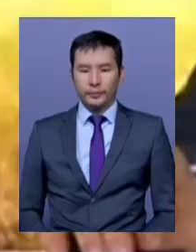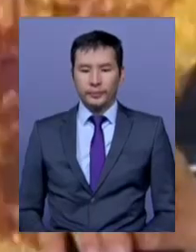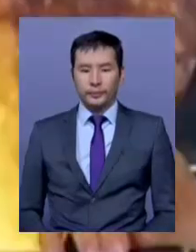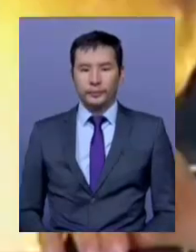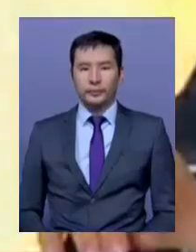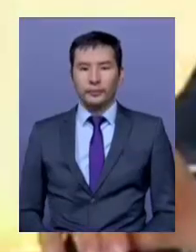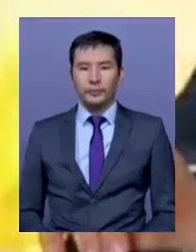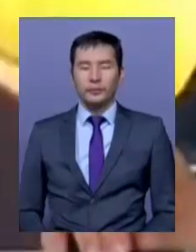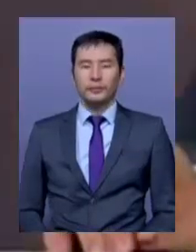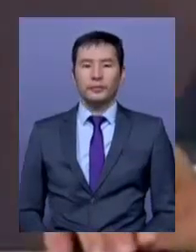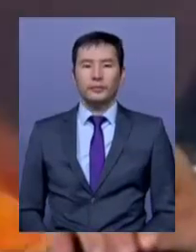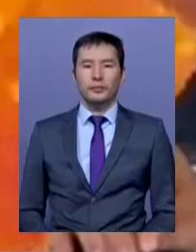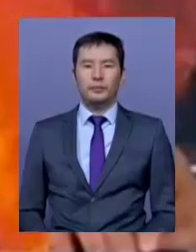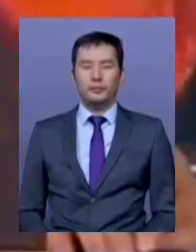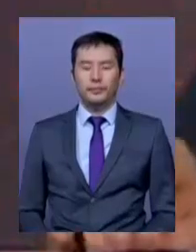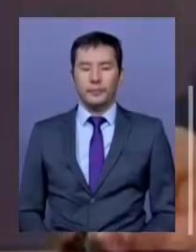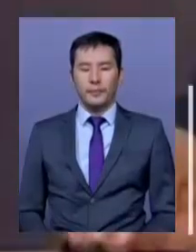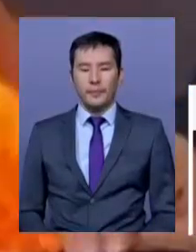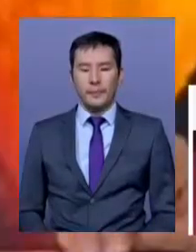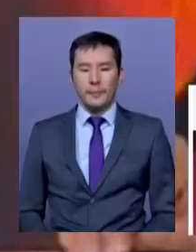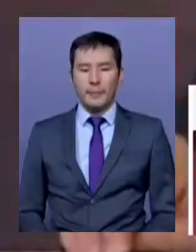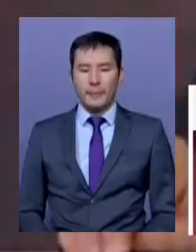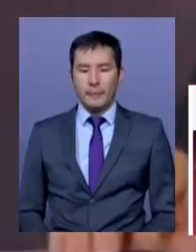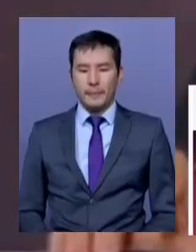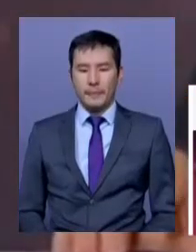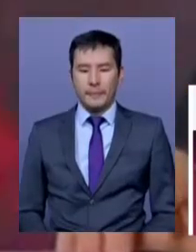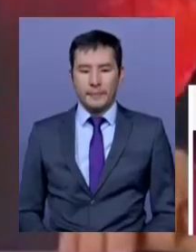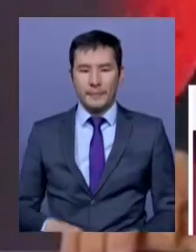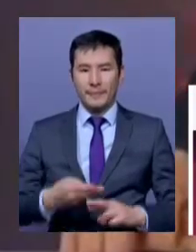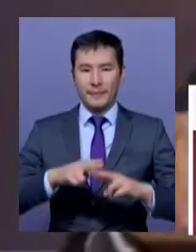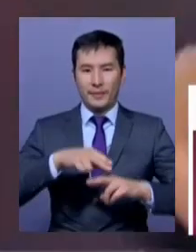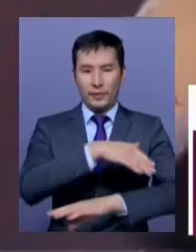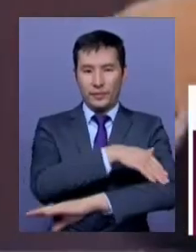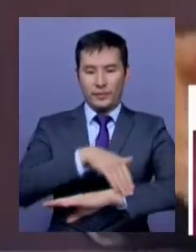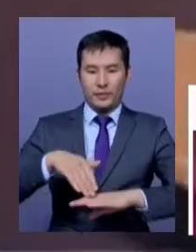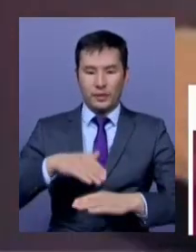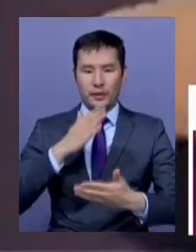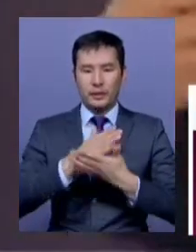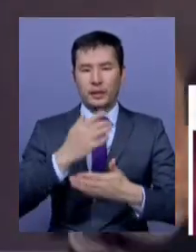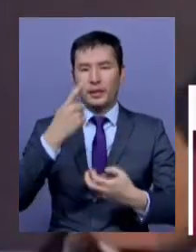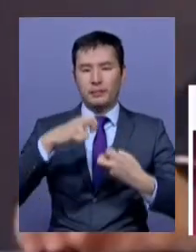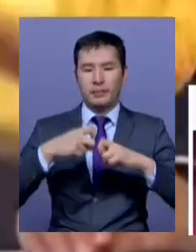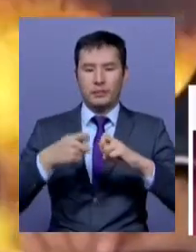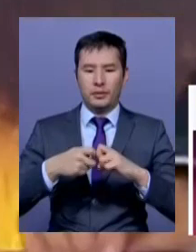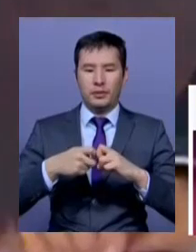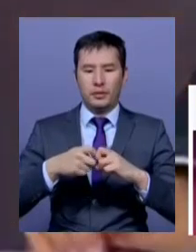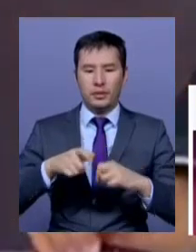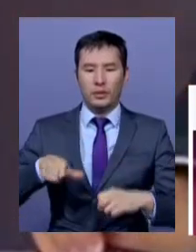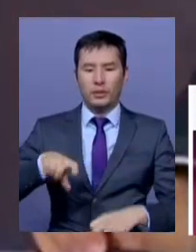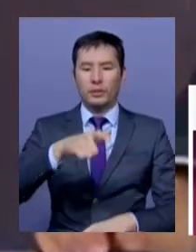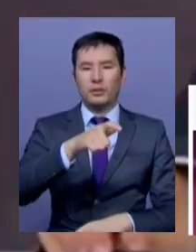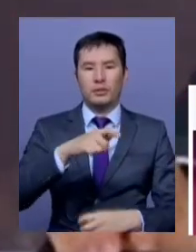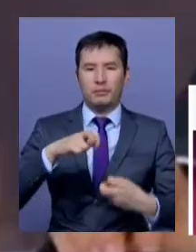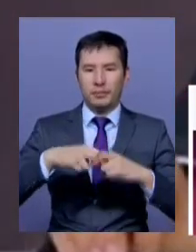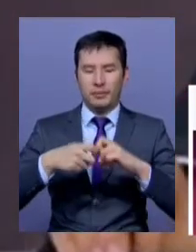Ол 200-нің ішінде рұқсат бергені де бар. Мысалы, мына асхана саласын алайық, егер общепит дейміз, яғни асханалар, мейрамханалар, олардың